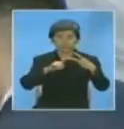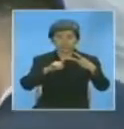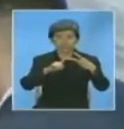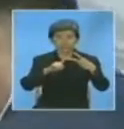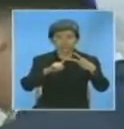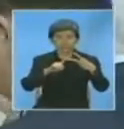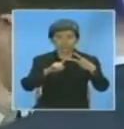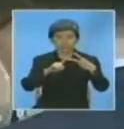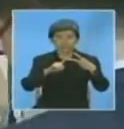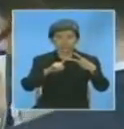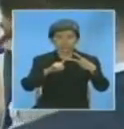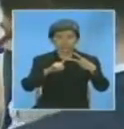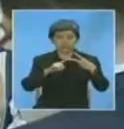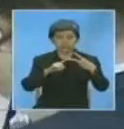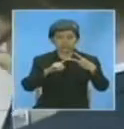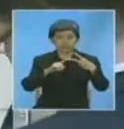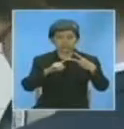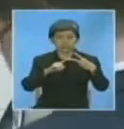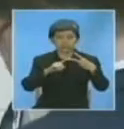จงรักสุรชัย